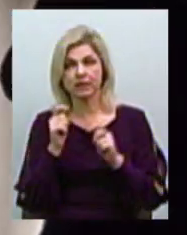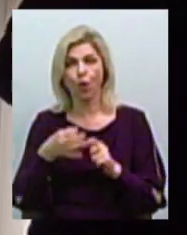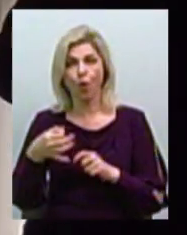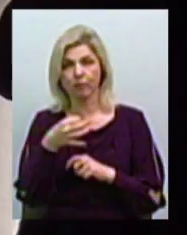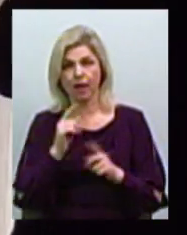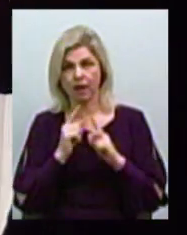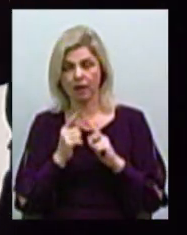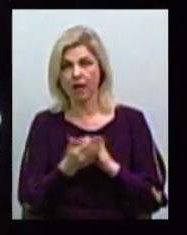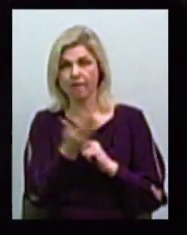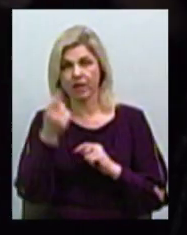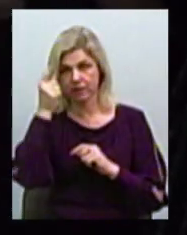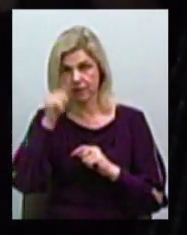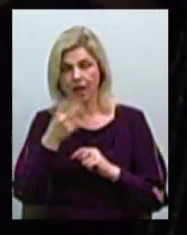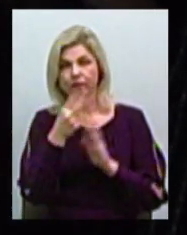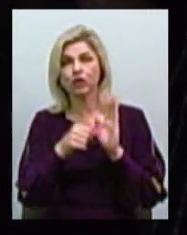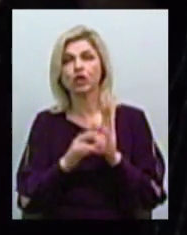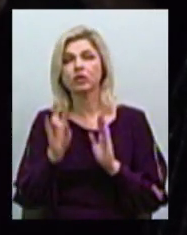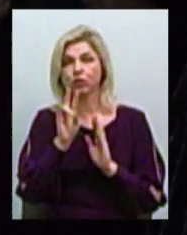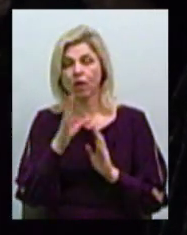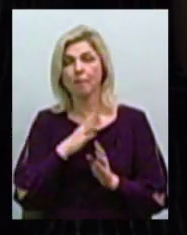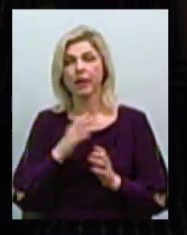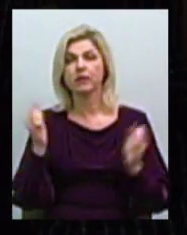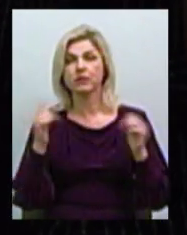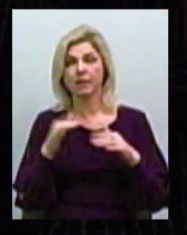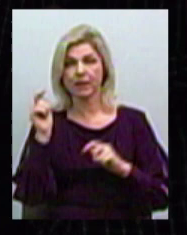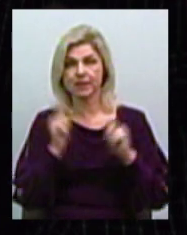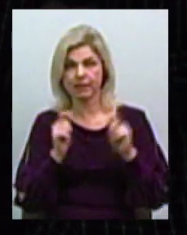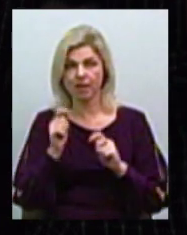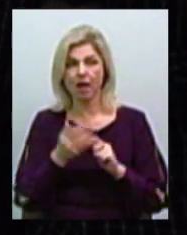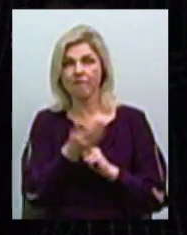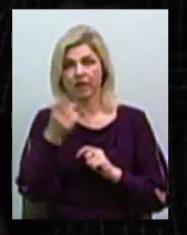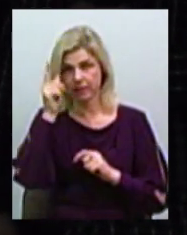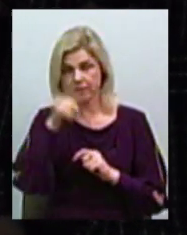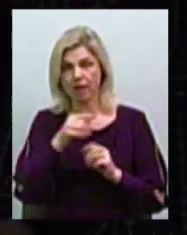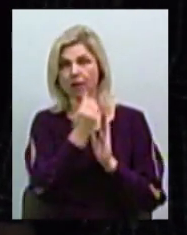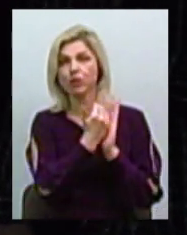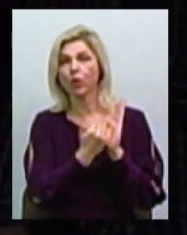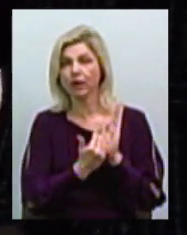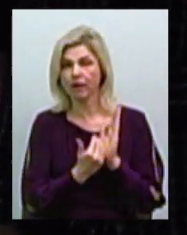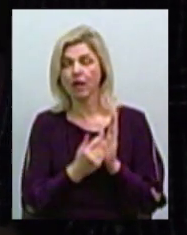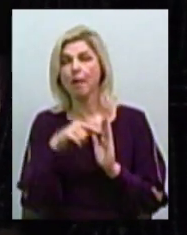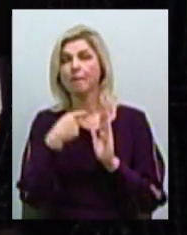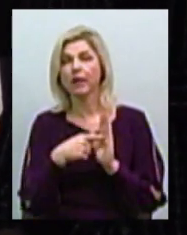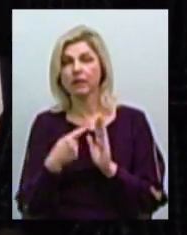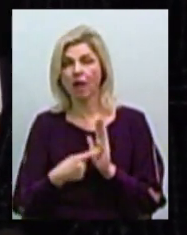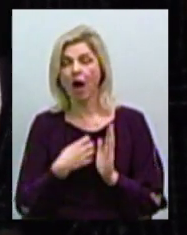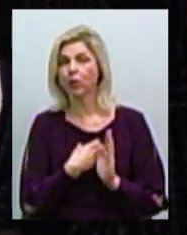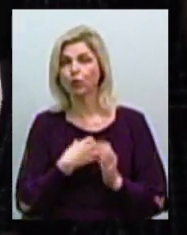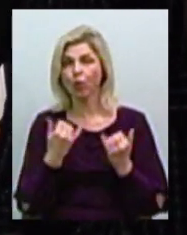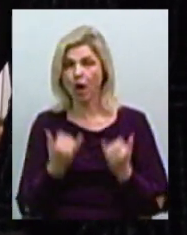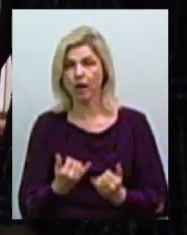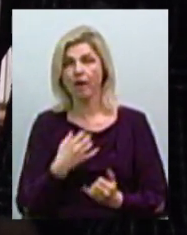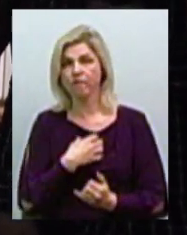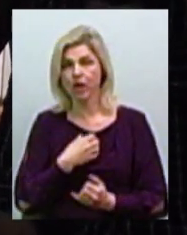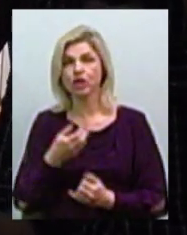Ви знаєте, що на 26 число була зібрана сесія. Ви знаєте порядок денний. Питань актуальних і важливих